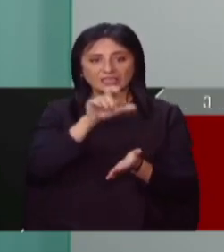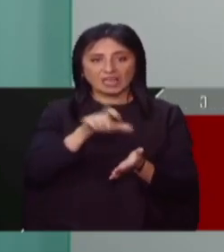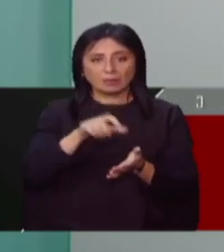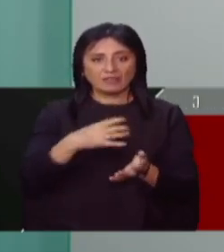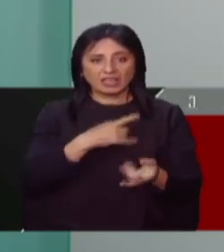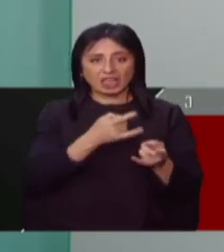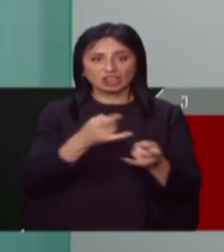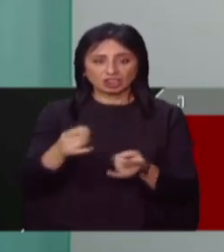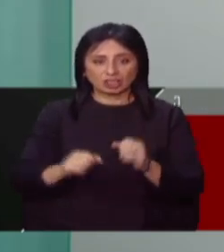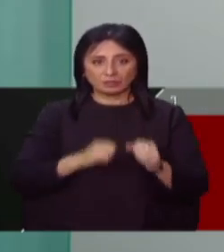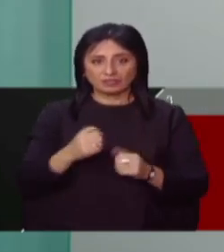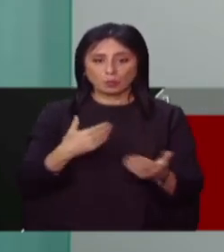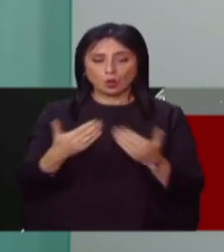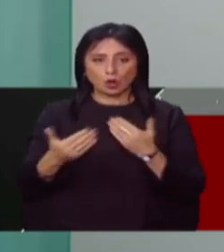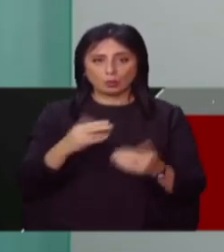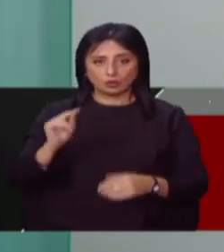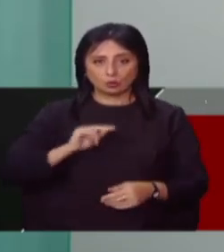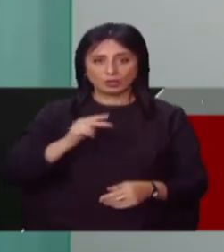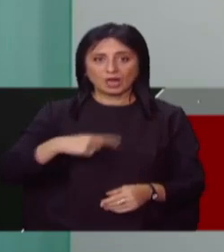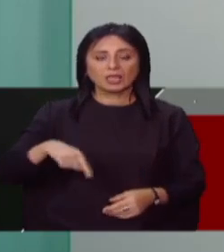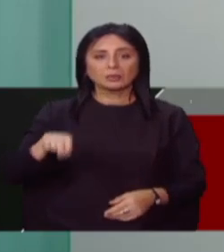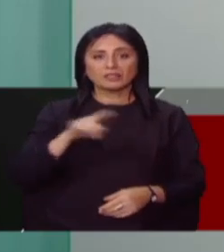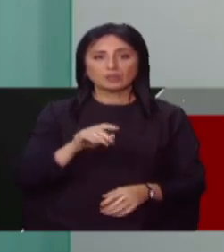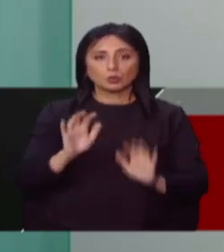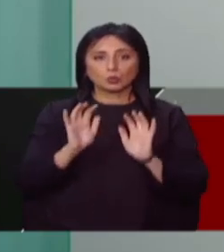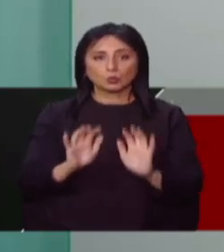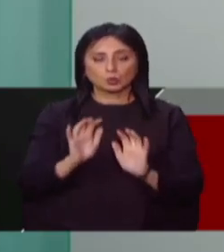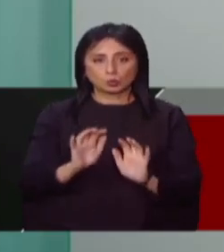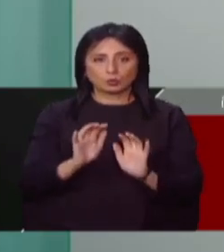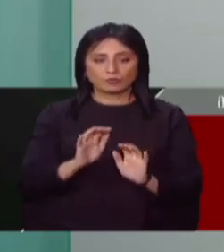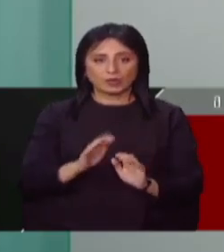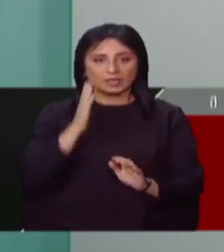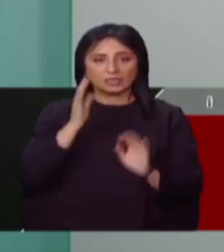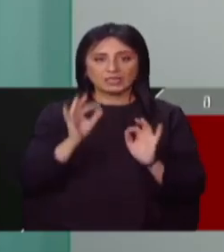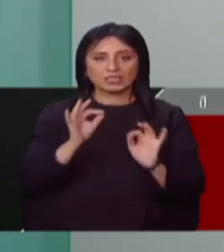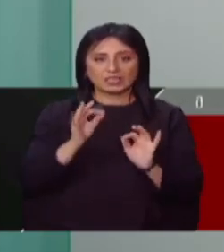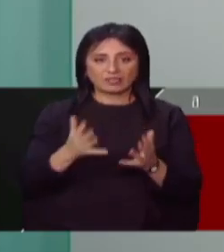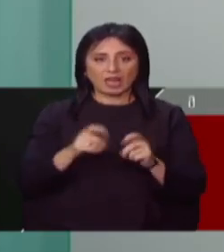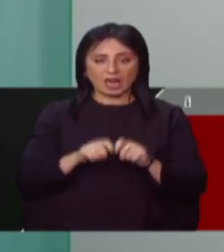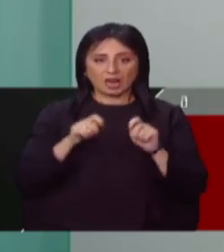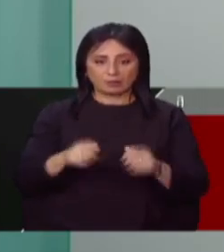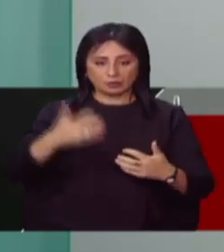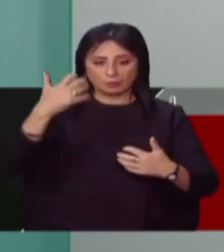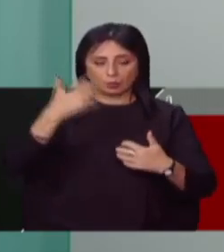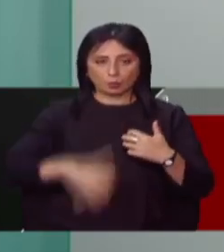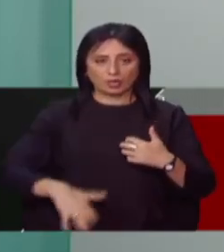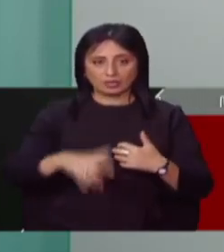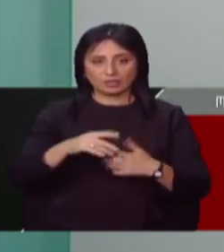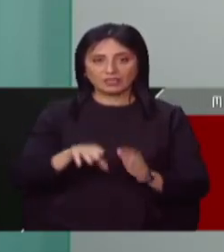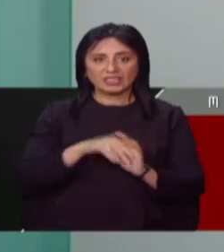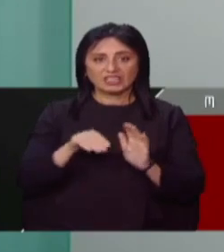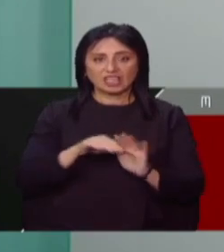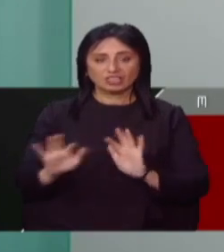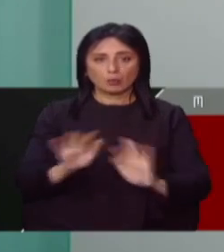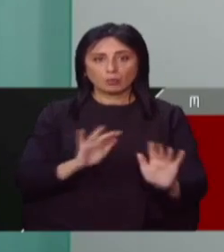წარმომადგენელთა დაშინების წესდება. მოუწოდებ ადმინისტრაციას უზრუნველყონ სამართლიანი გამჭვირვალე და მიუკერძოებელი